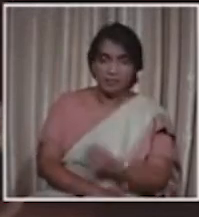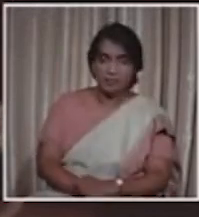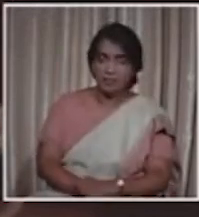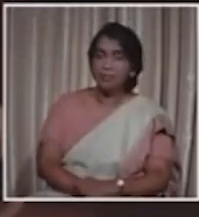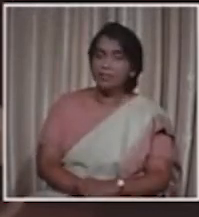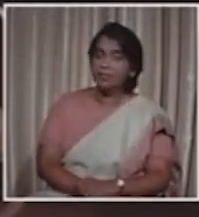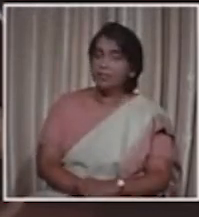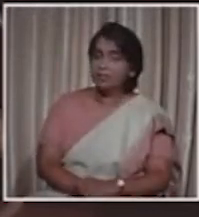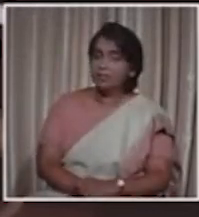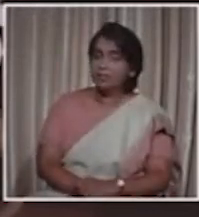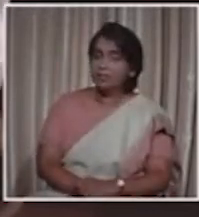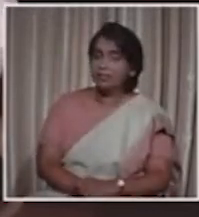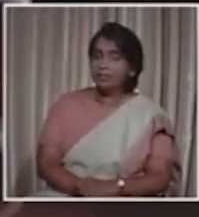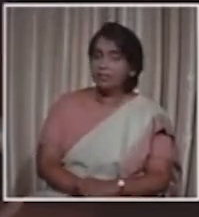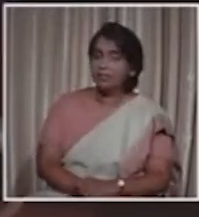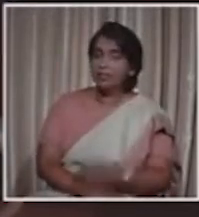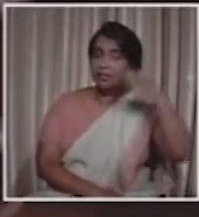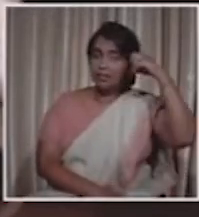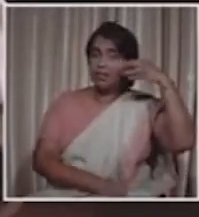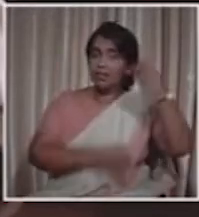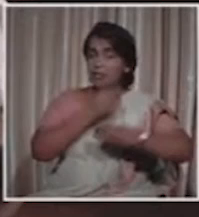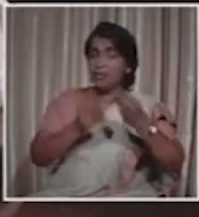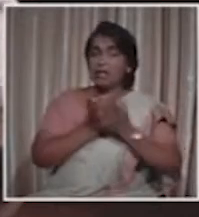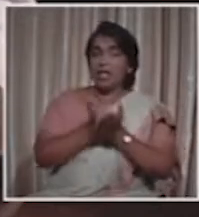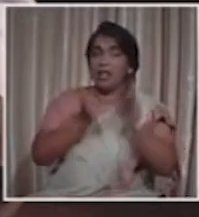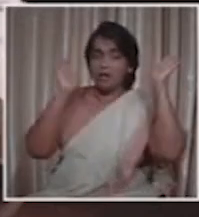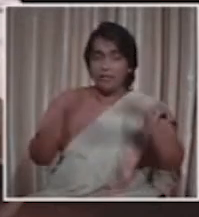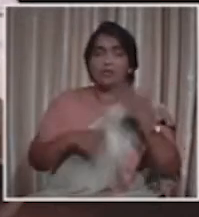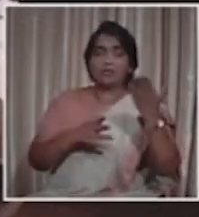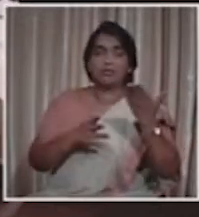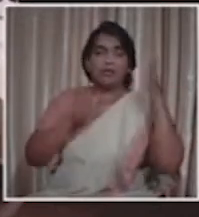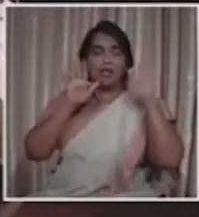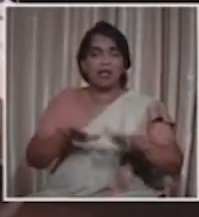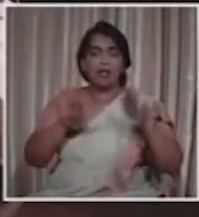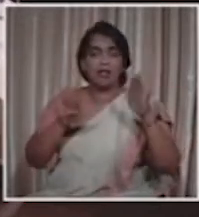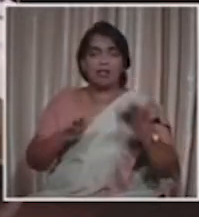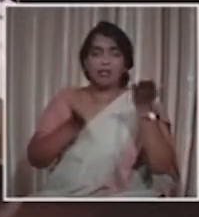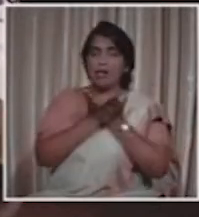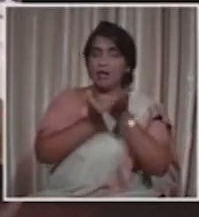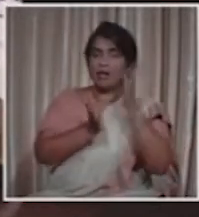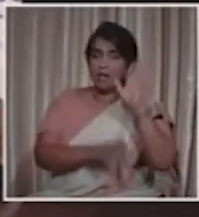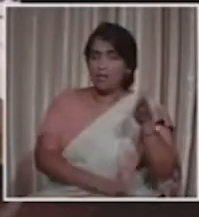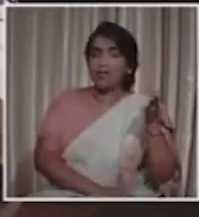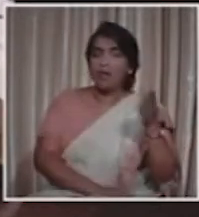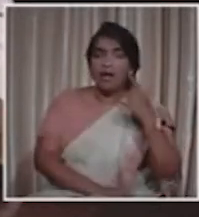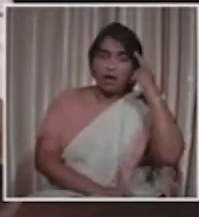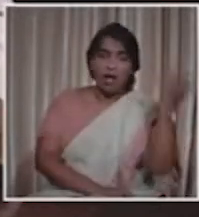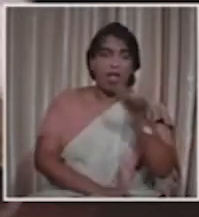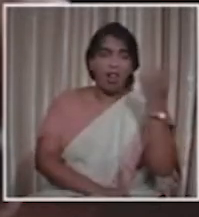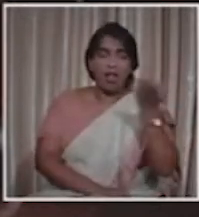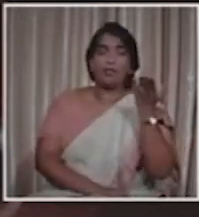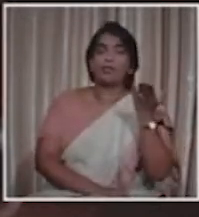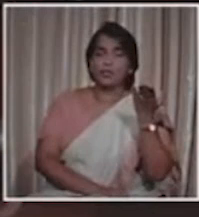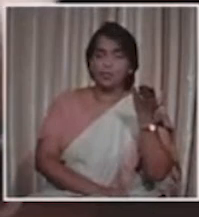බලශක්ති උත්පාදනයේ මොකද්ද දෙන විසඳුම? ඇයි ඒ නැව් වල තිබෙන ඒ ගල්ලඟුරු ටික